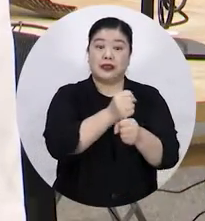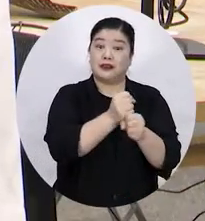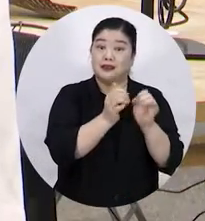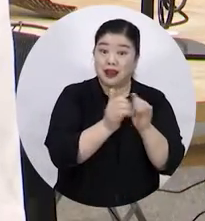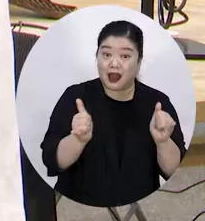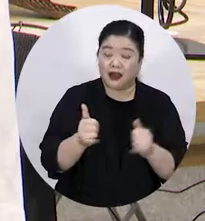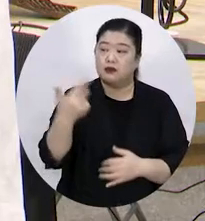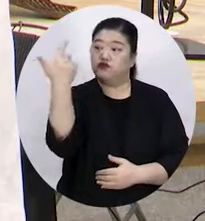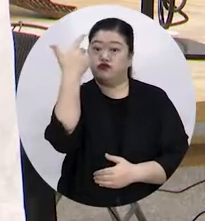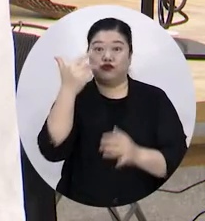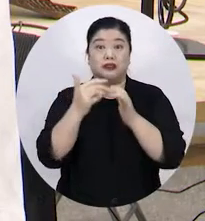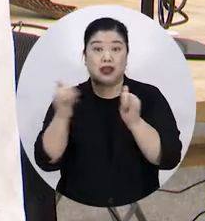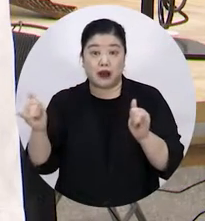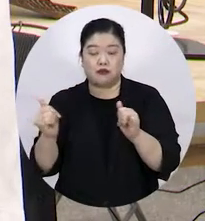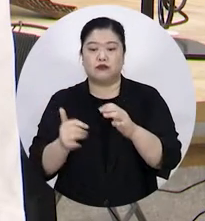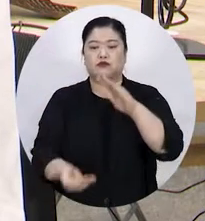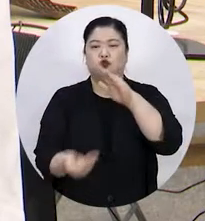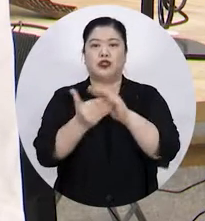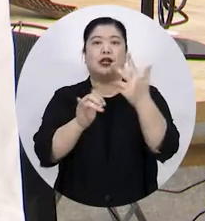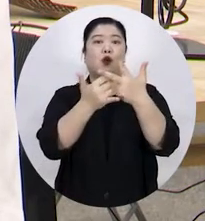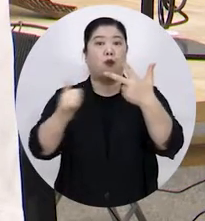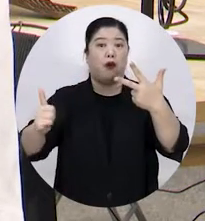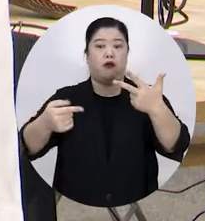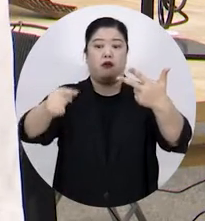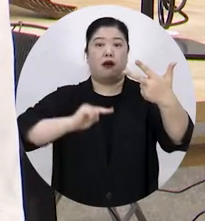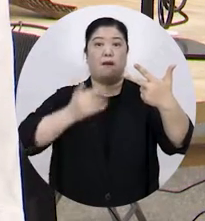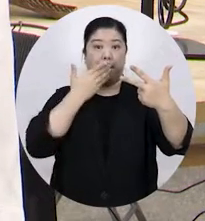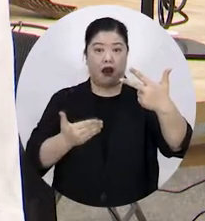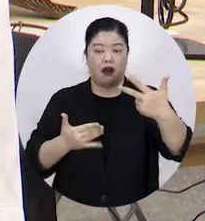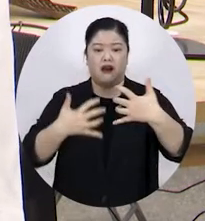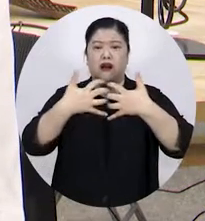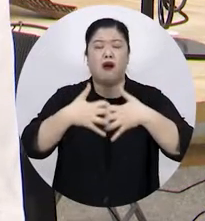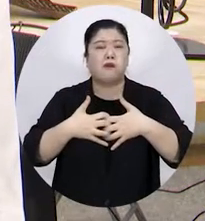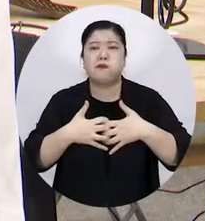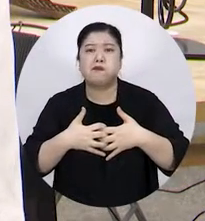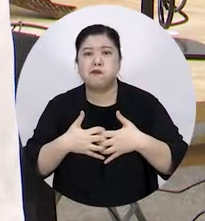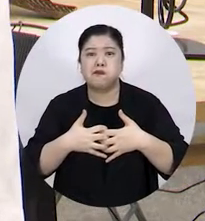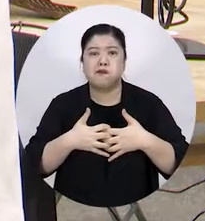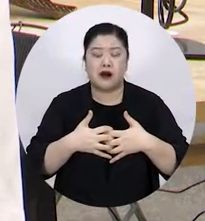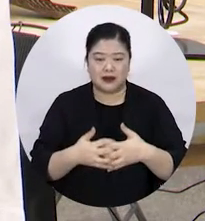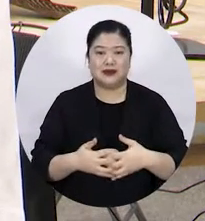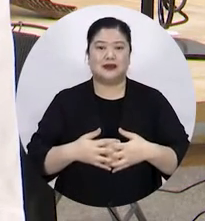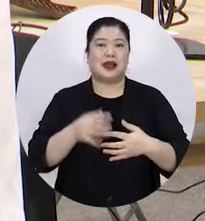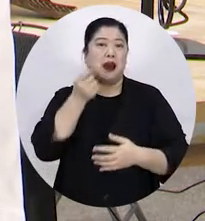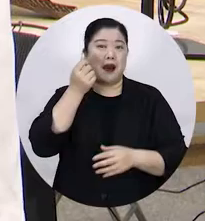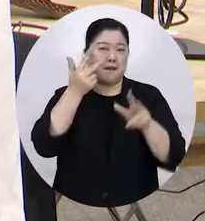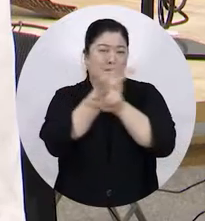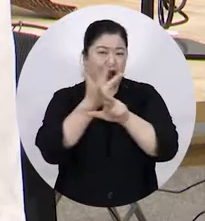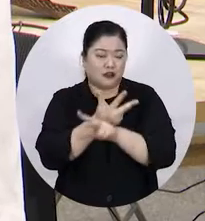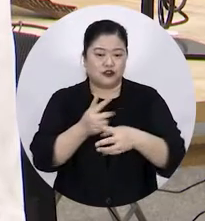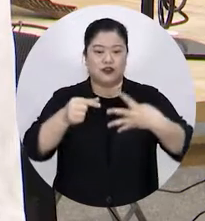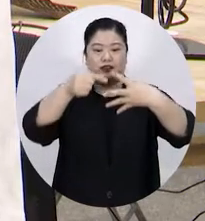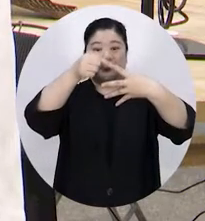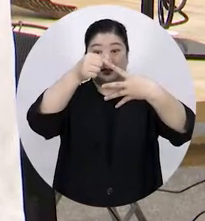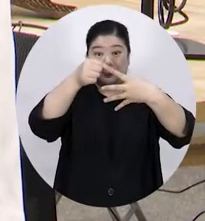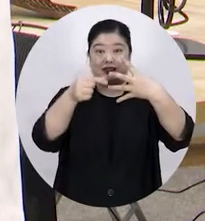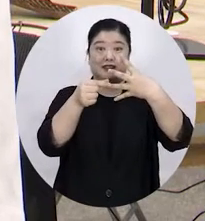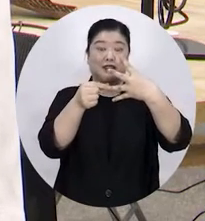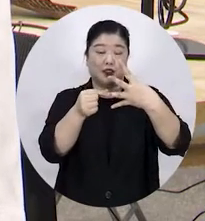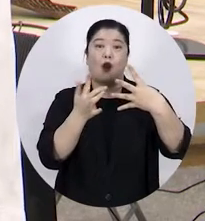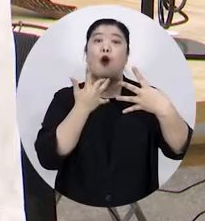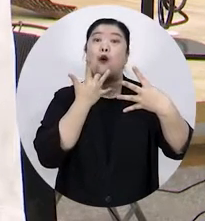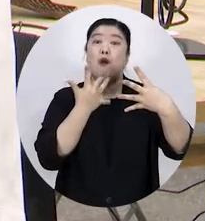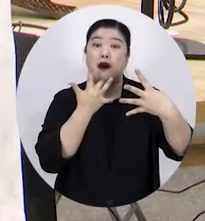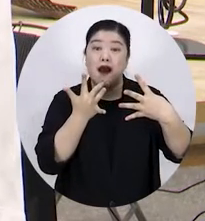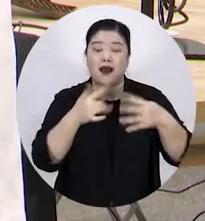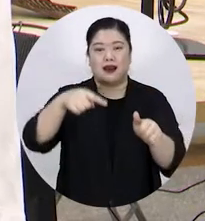출연자, 제작진 등 최대 7명이 이용할 수 있으며 장비 사용이 어려운 구민을 위해 매주 첫째, 셋째 주 화요일 오후 2시에